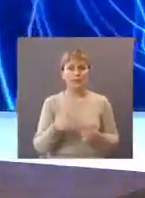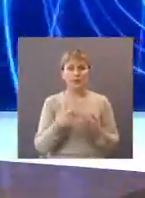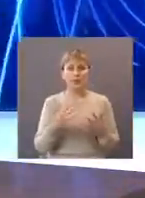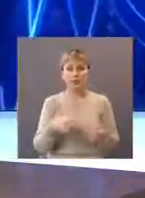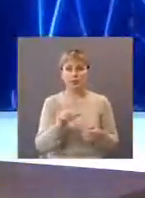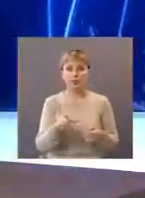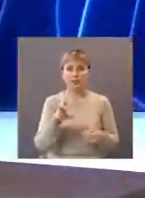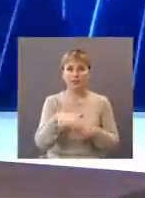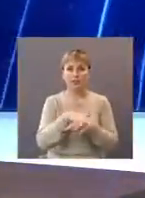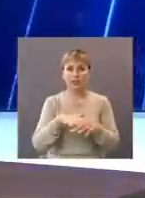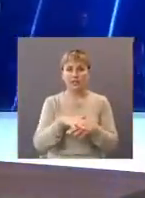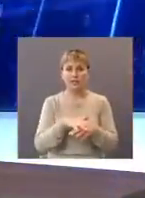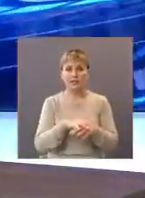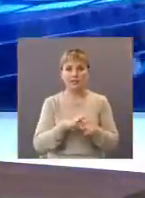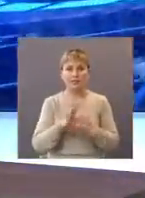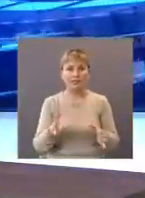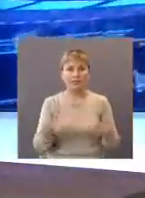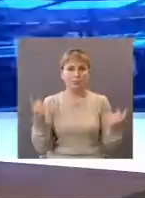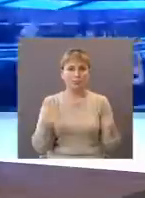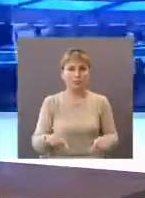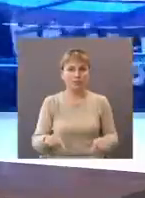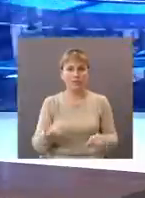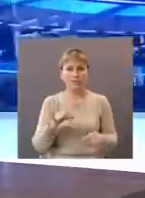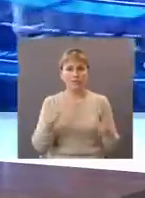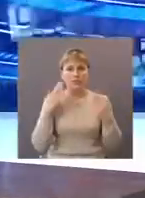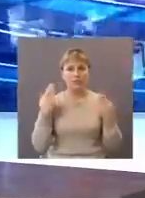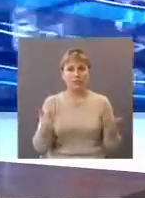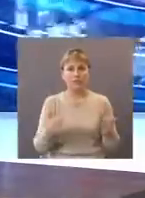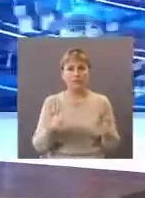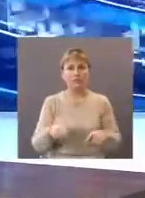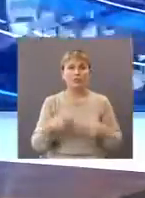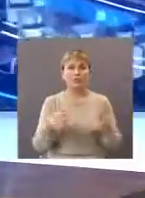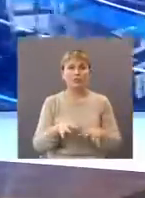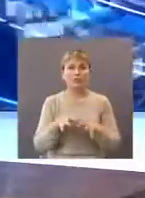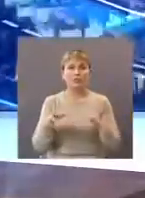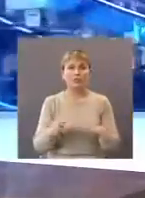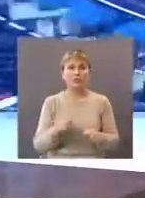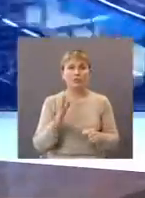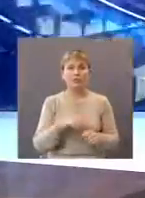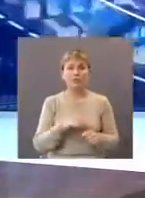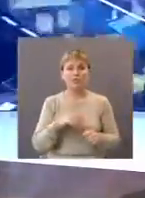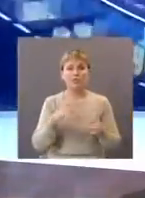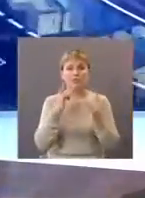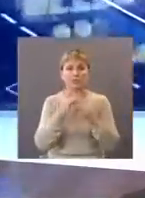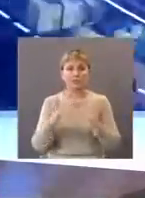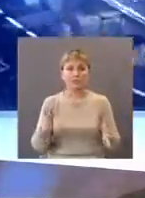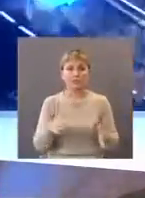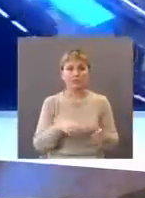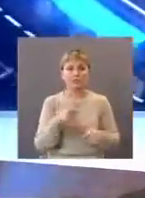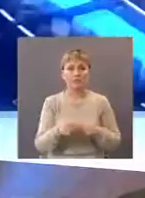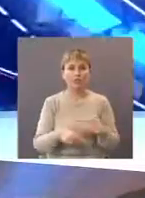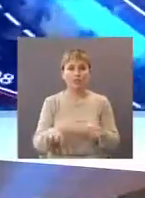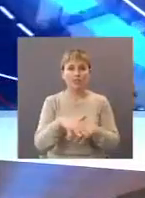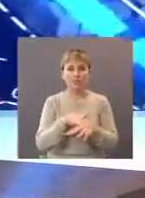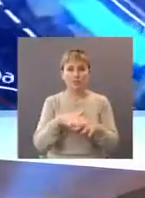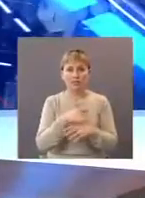политологов, страна не окунулась в пучину страха и неизвестности. Передача власти произойдет самым цивилизованным способом – путем